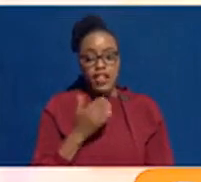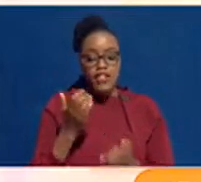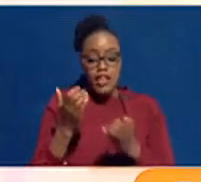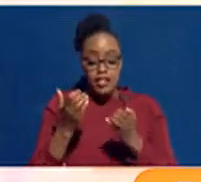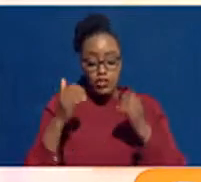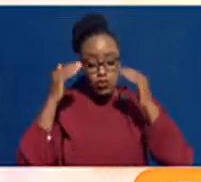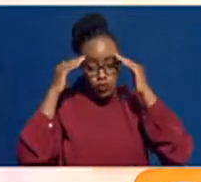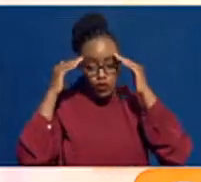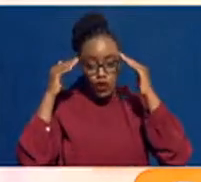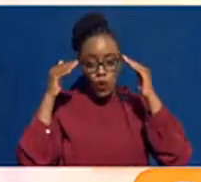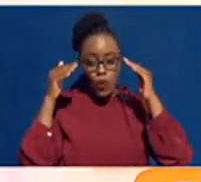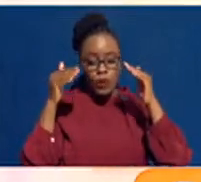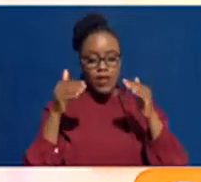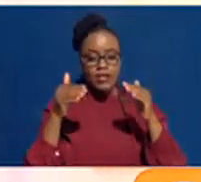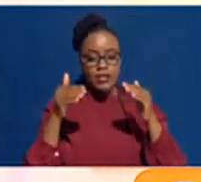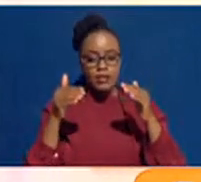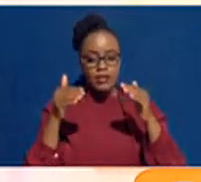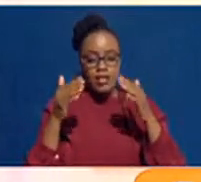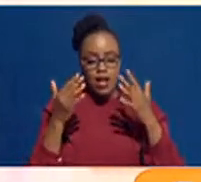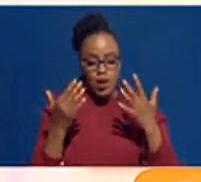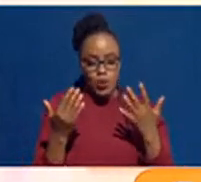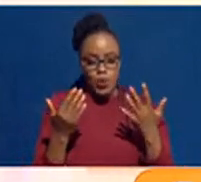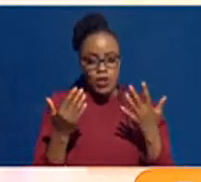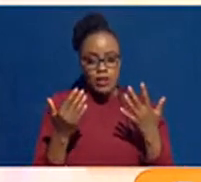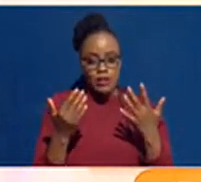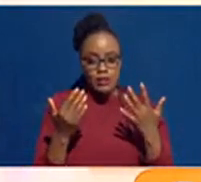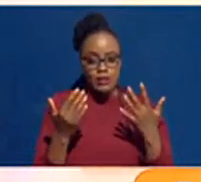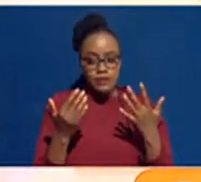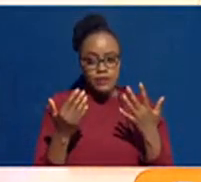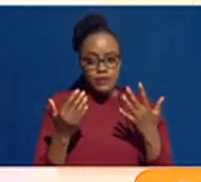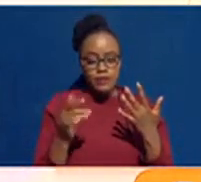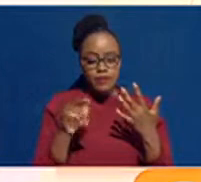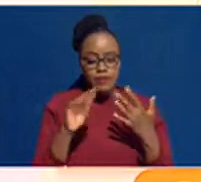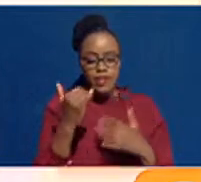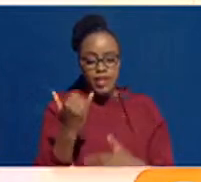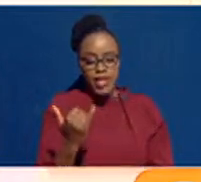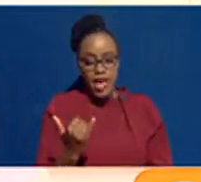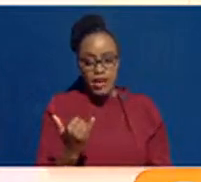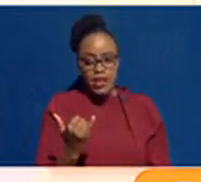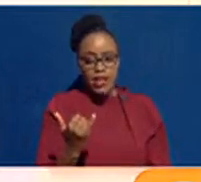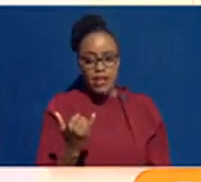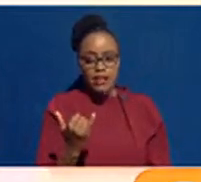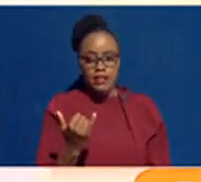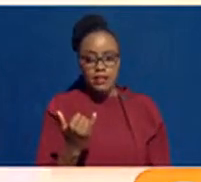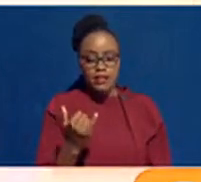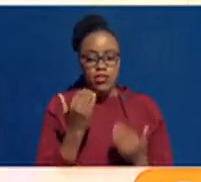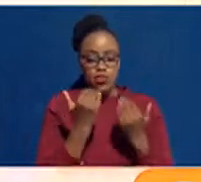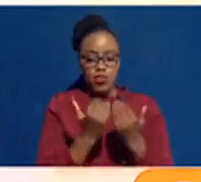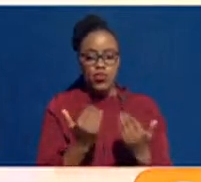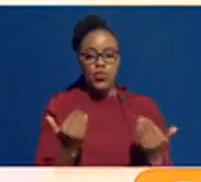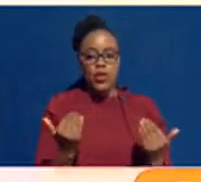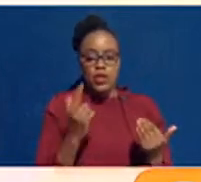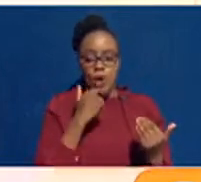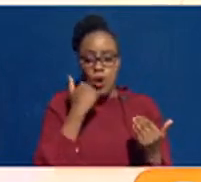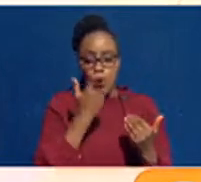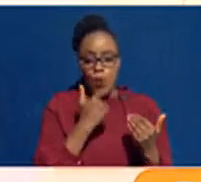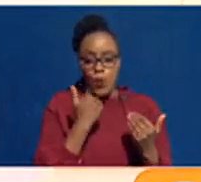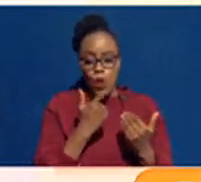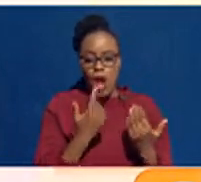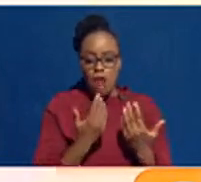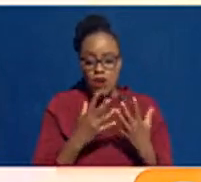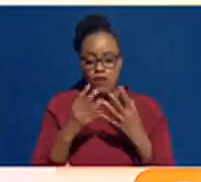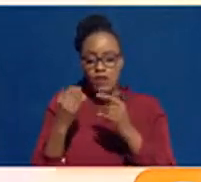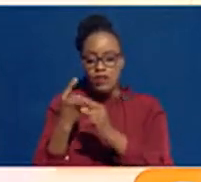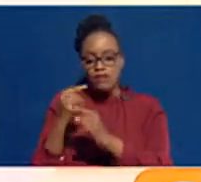eye on the young children going to